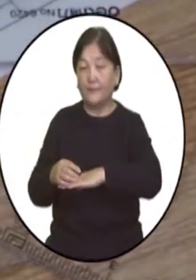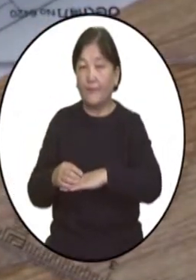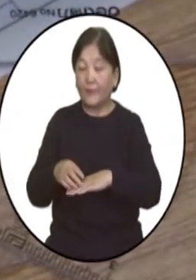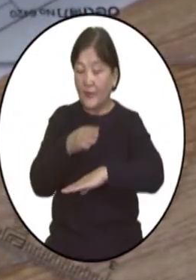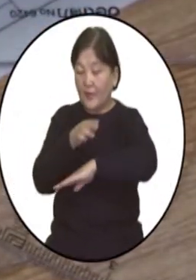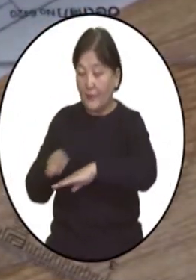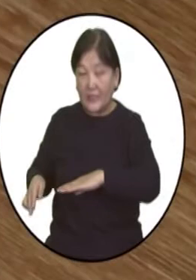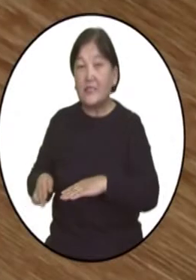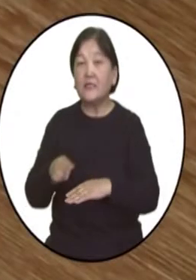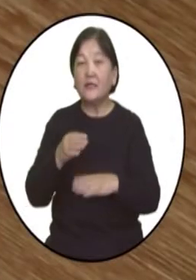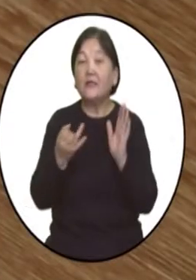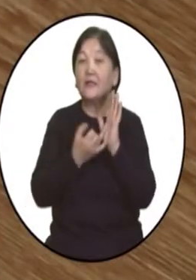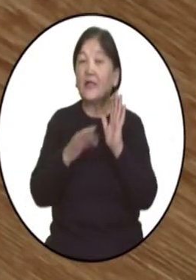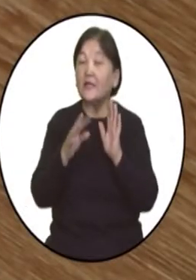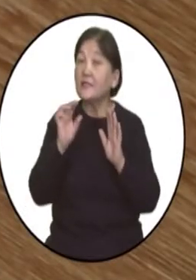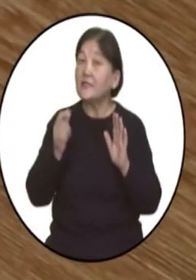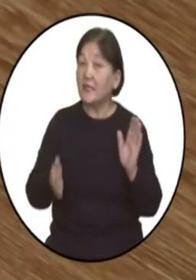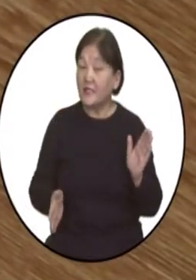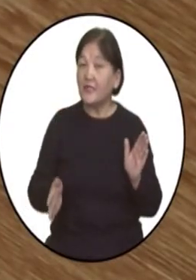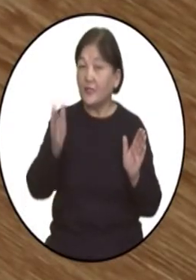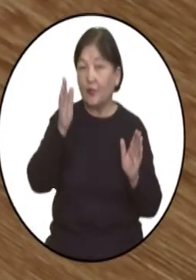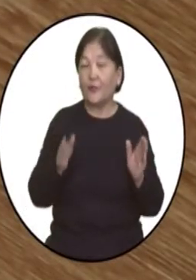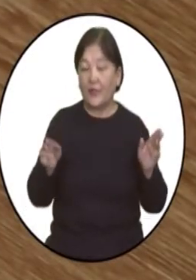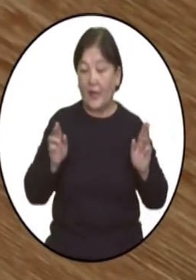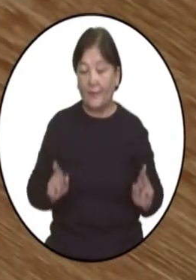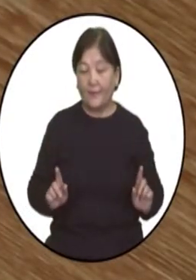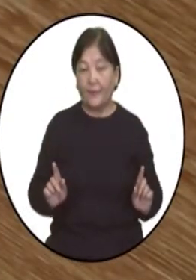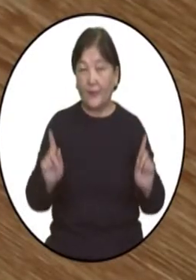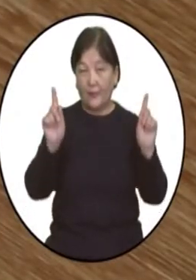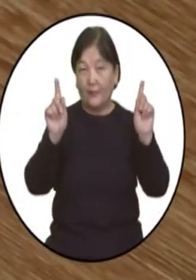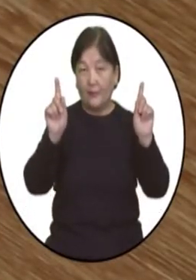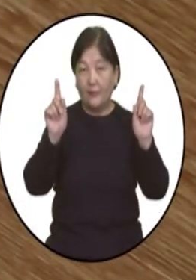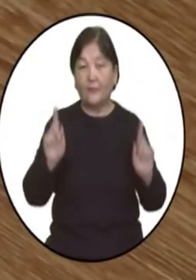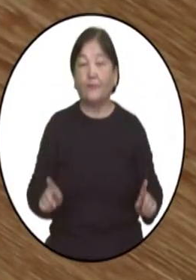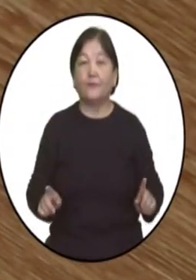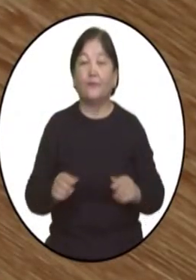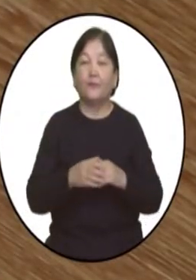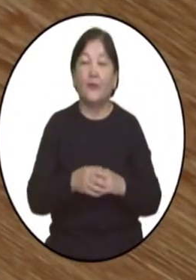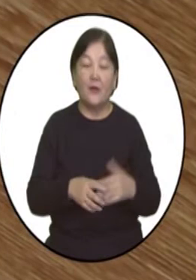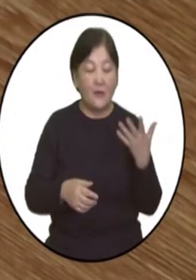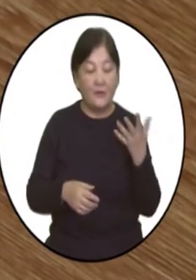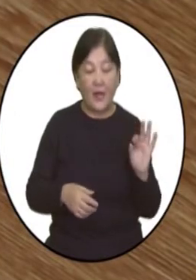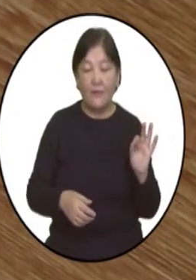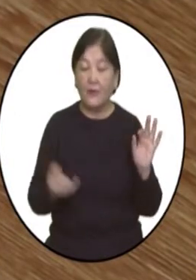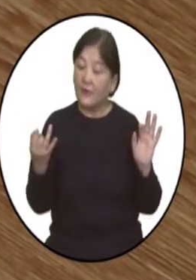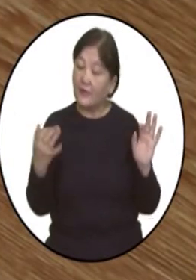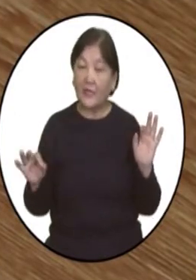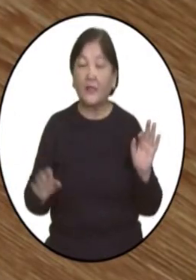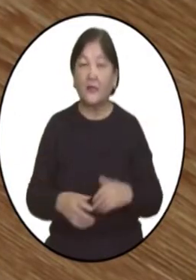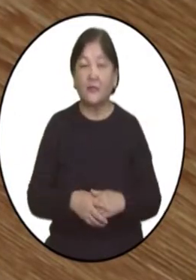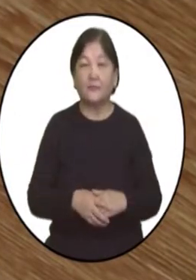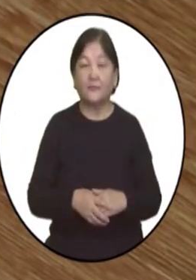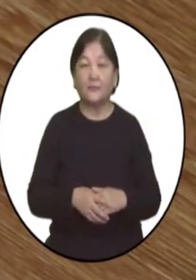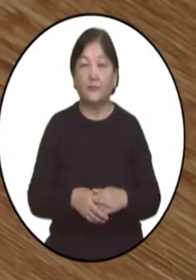тэмдэглэсэн 70 гэсэн цэгээс бас шулуун датлаа. Тэгвэл уг бидний төсөөлж байгаа